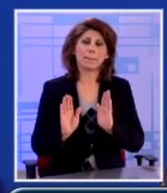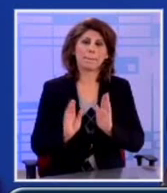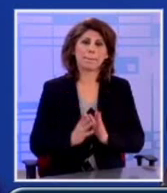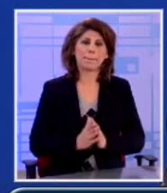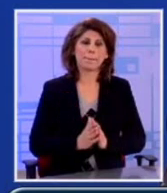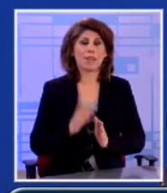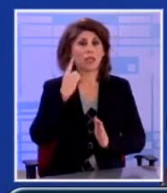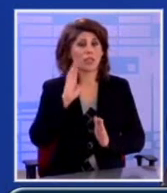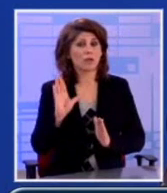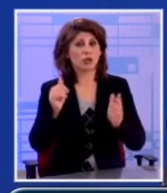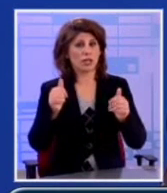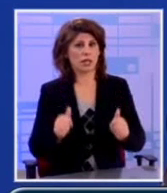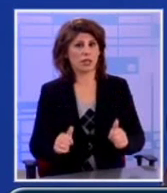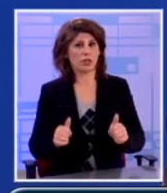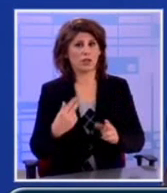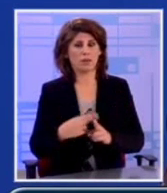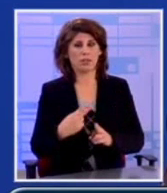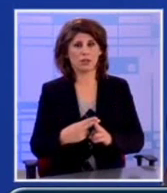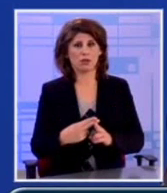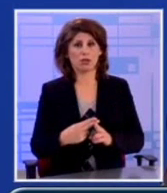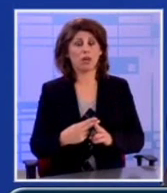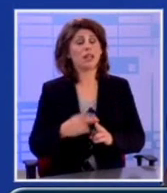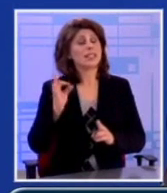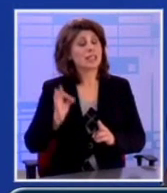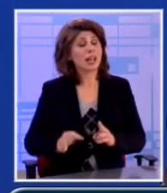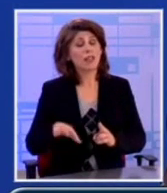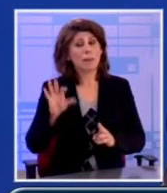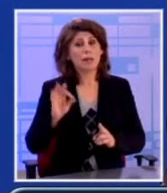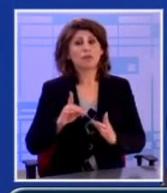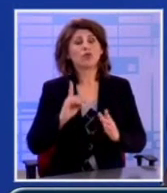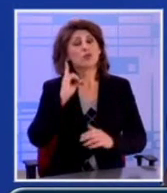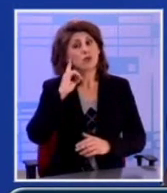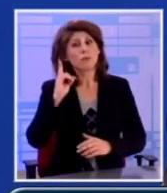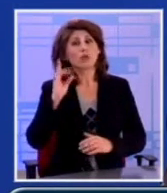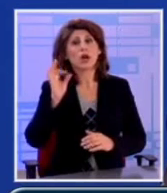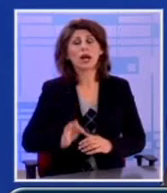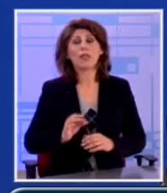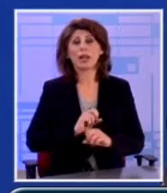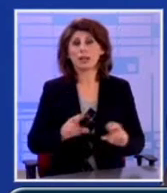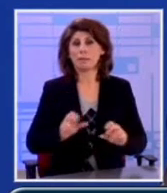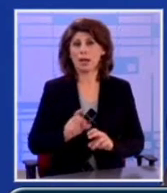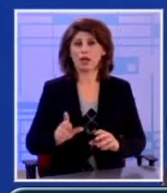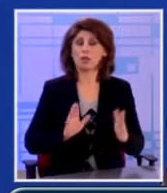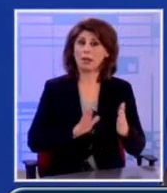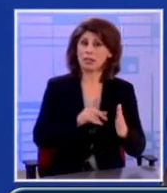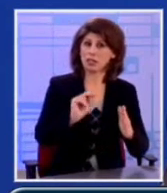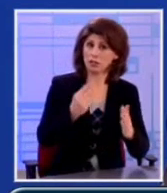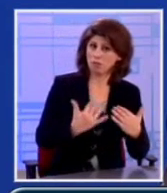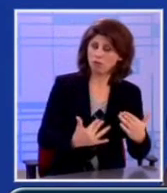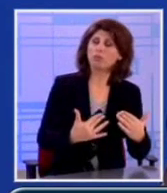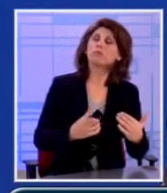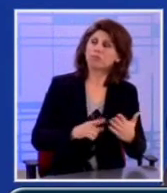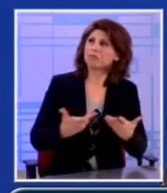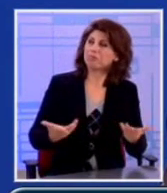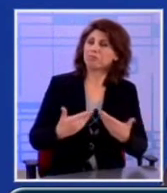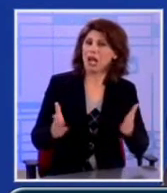δεν νομίζω ότι έχει ανακοινωθεί επισήμως. Σε κάθε περίπτωση, νομίζω ότι κάθε ενημέρωση προς τη Βουλή πρέπει να είναι